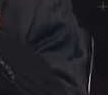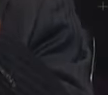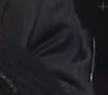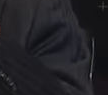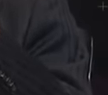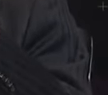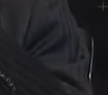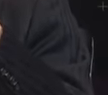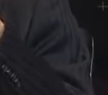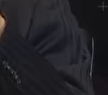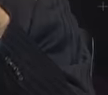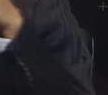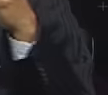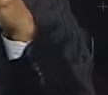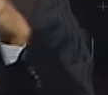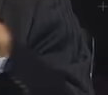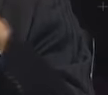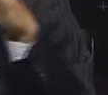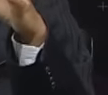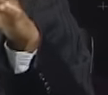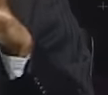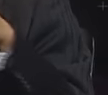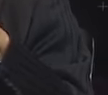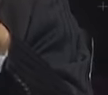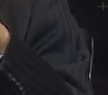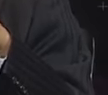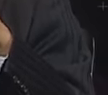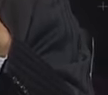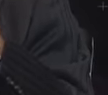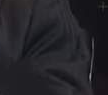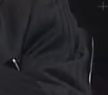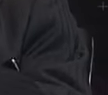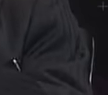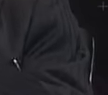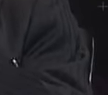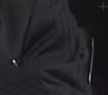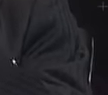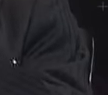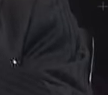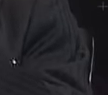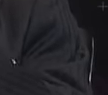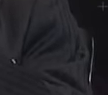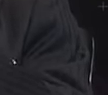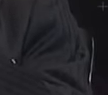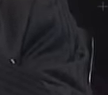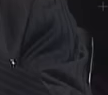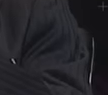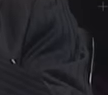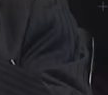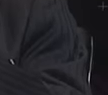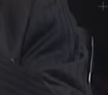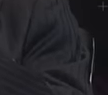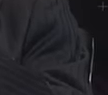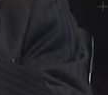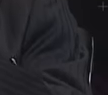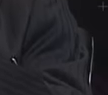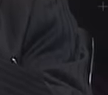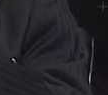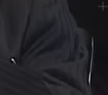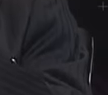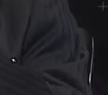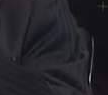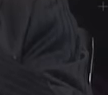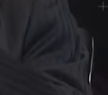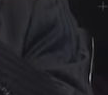jemaah umrah ke sana disebabkan apa ni pembesaran masjid dan sebagainya. Kira difahamkan mulai bulan ini sehinggalah bulan Ramadan